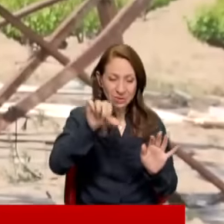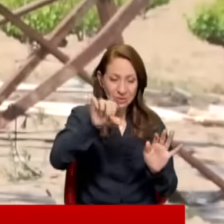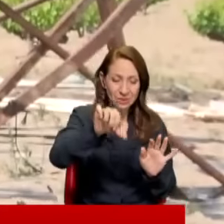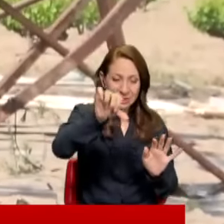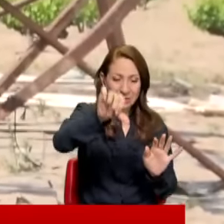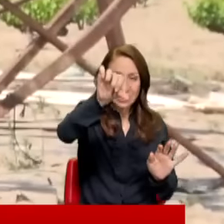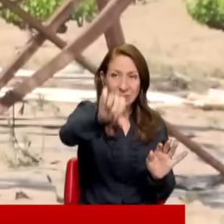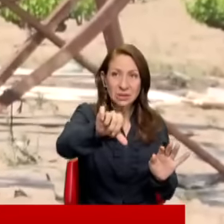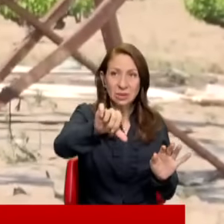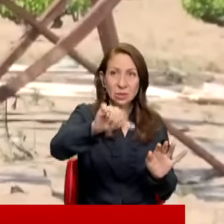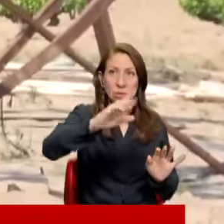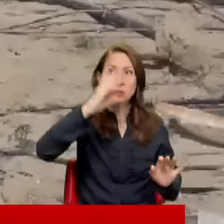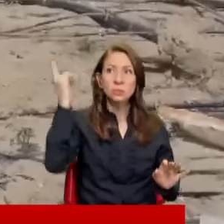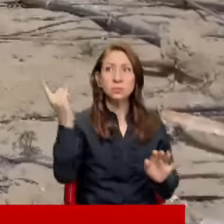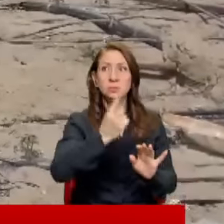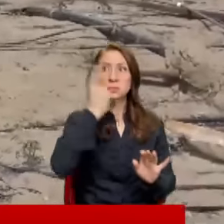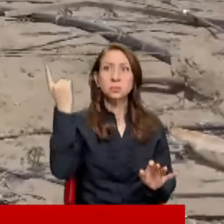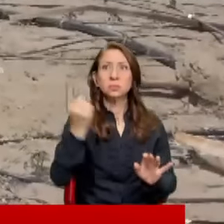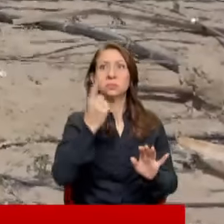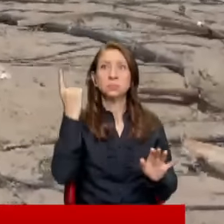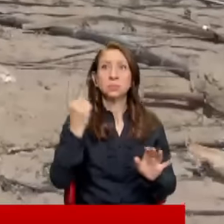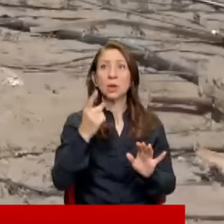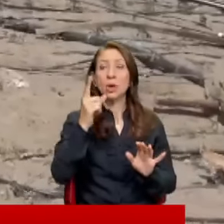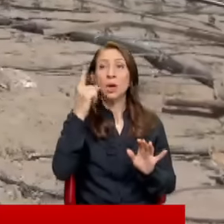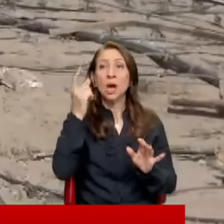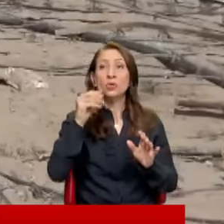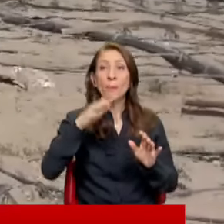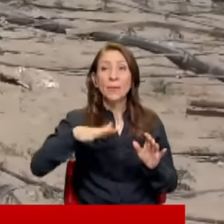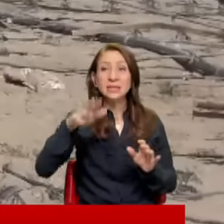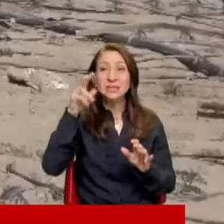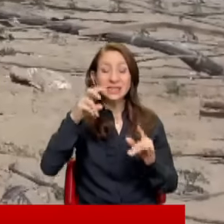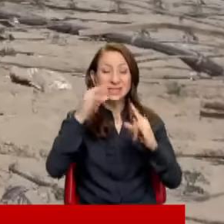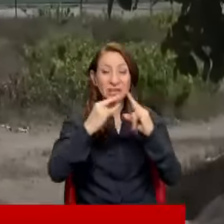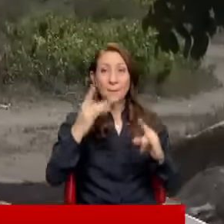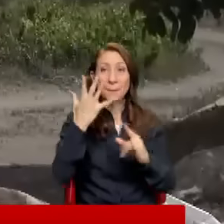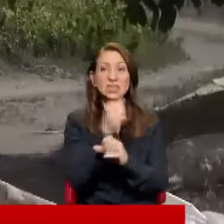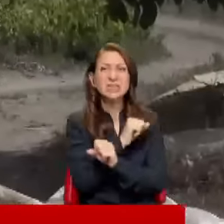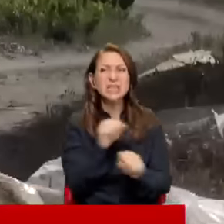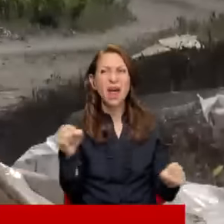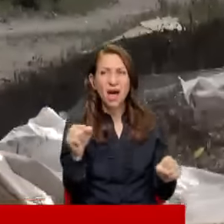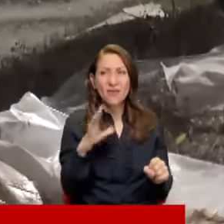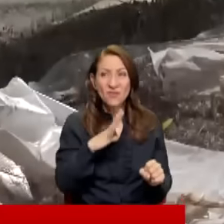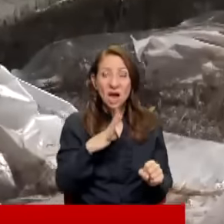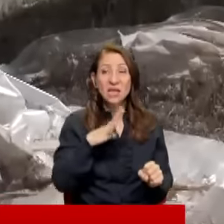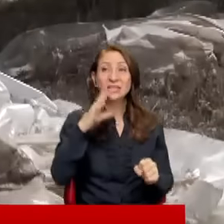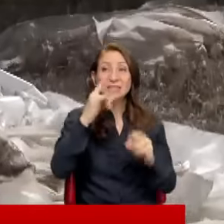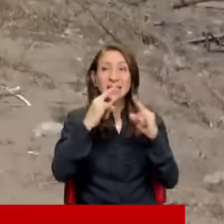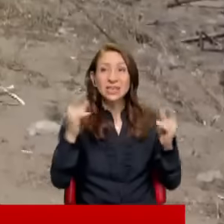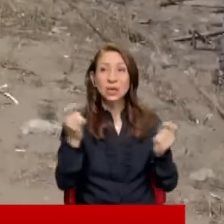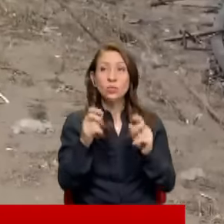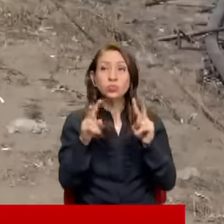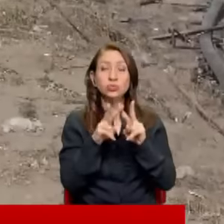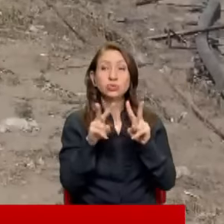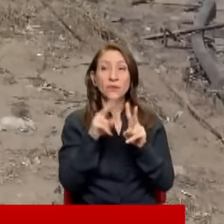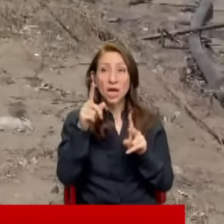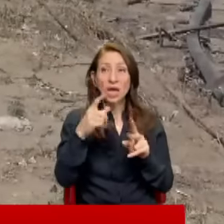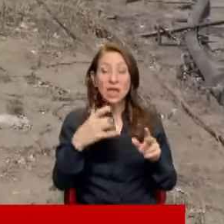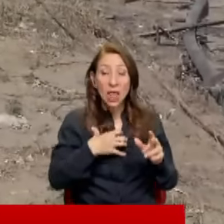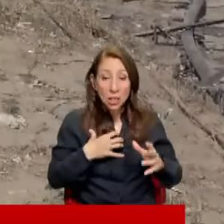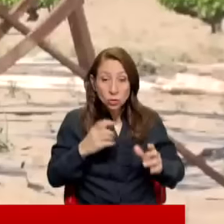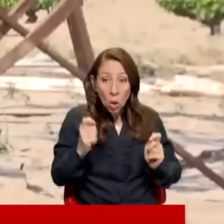verken büyük bir Hortum geldi fti Ar Ser büyük Has alı Ser musta altın